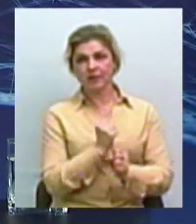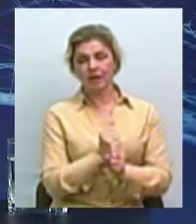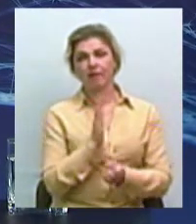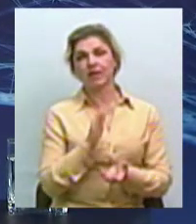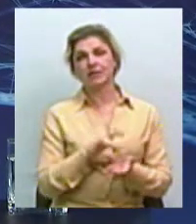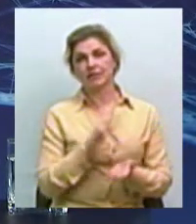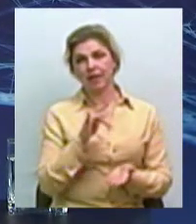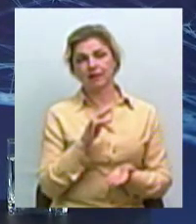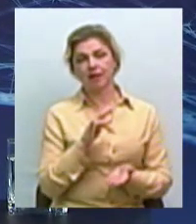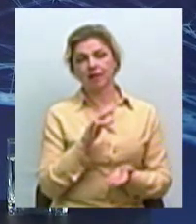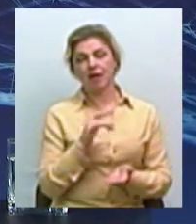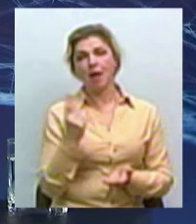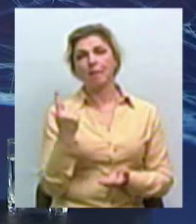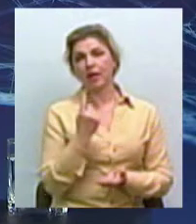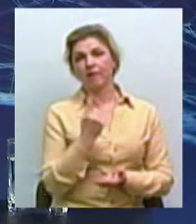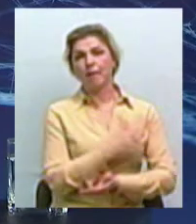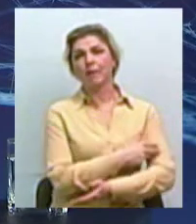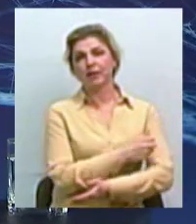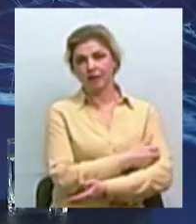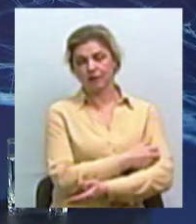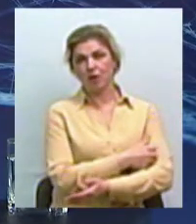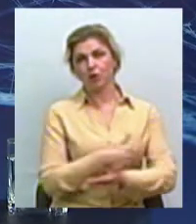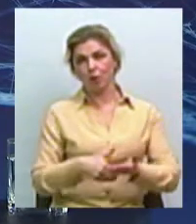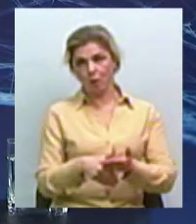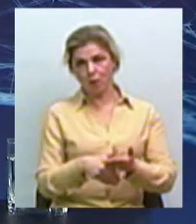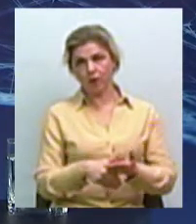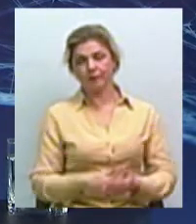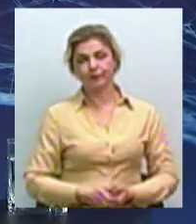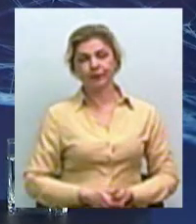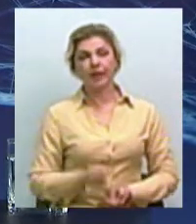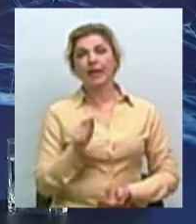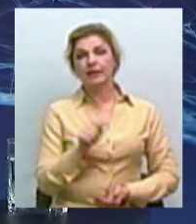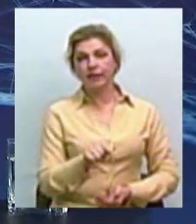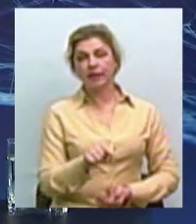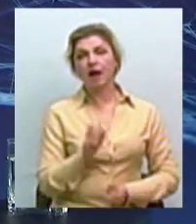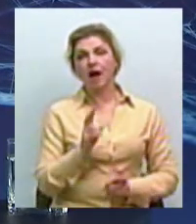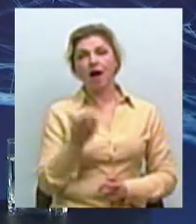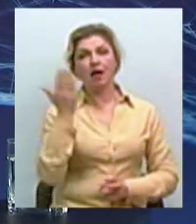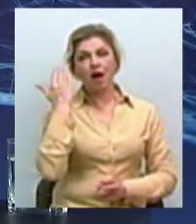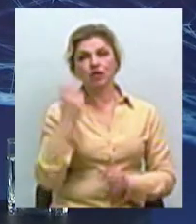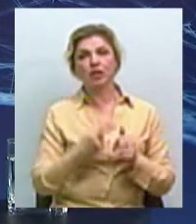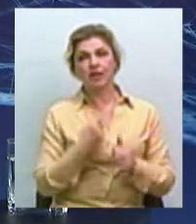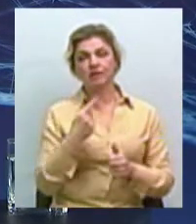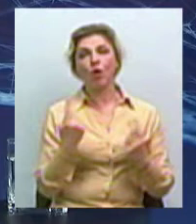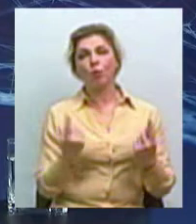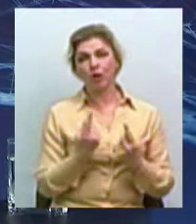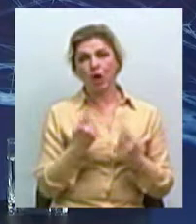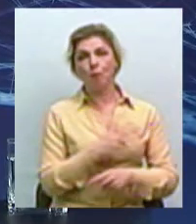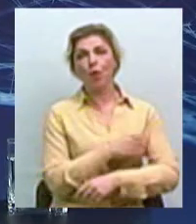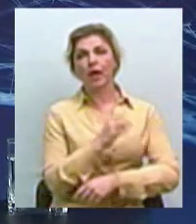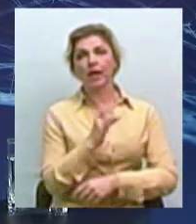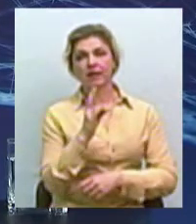центрах первинної медико-санітарної допомоги. Тобто в тих, як ми раніше їх називали, звичайні